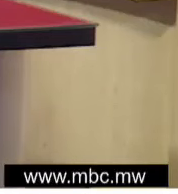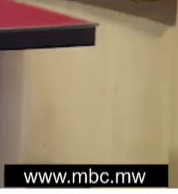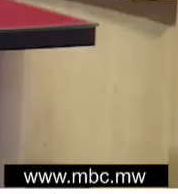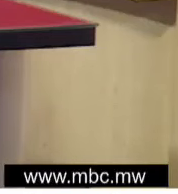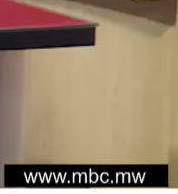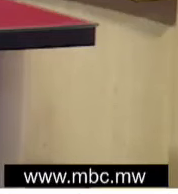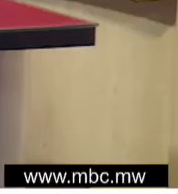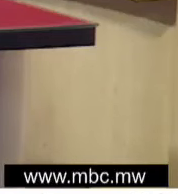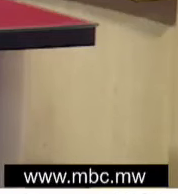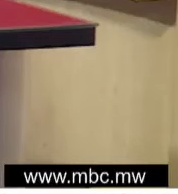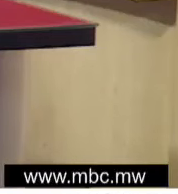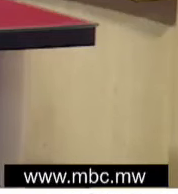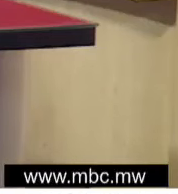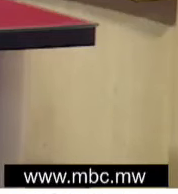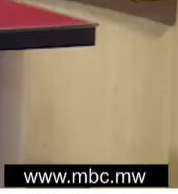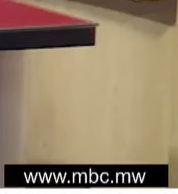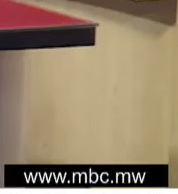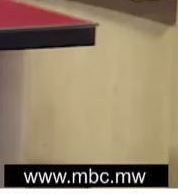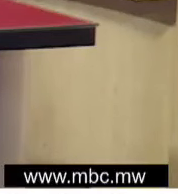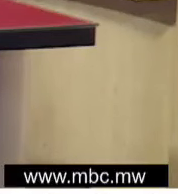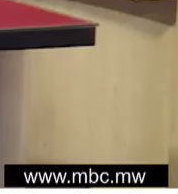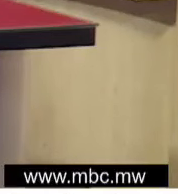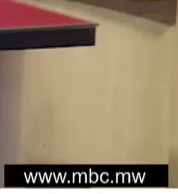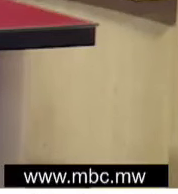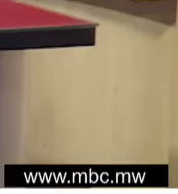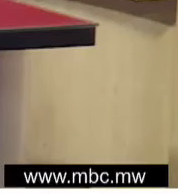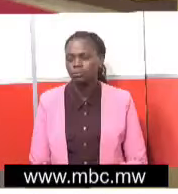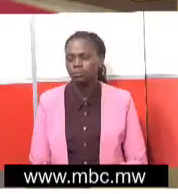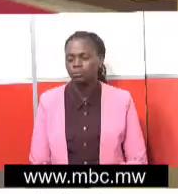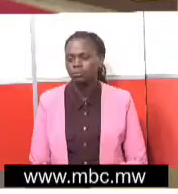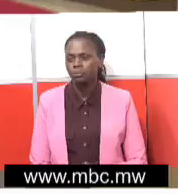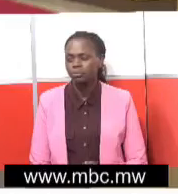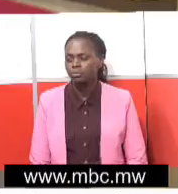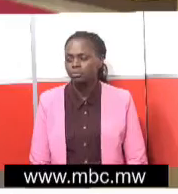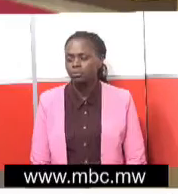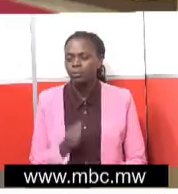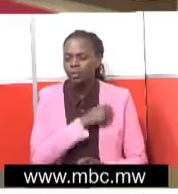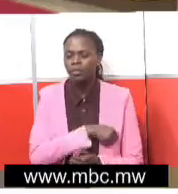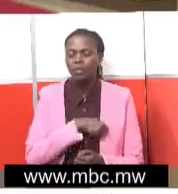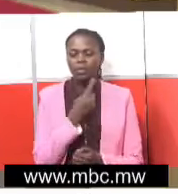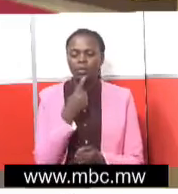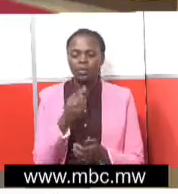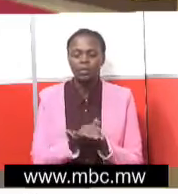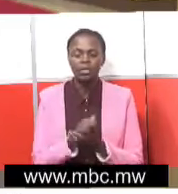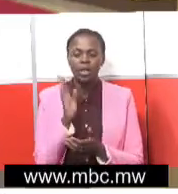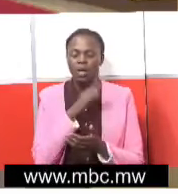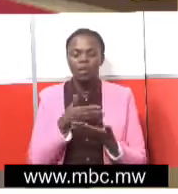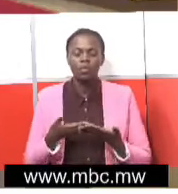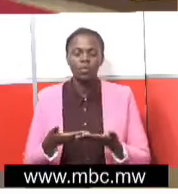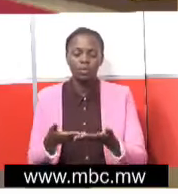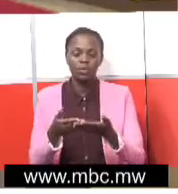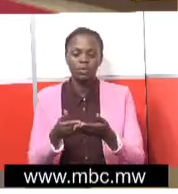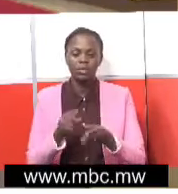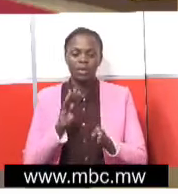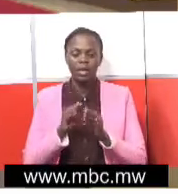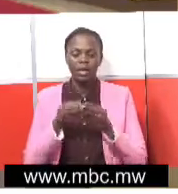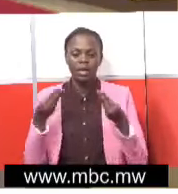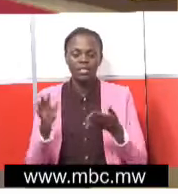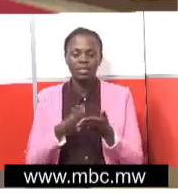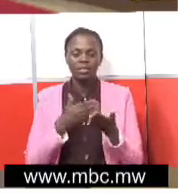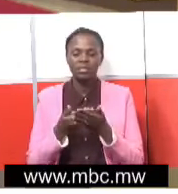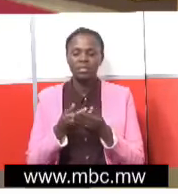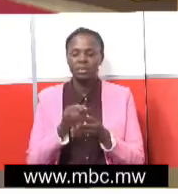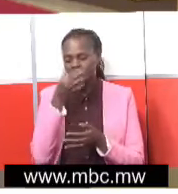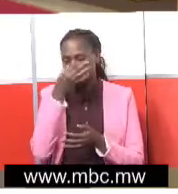komanso X. Munali ndine mese za mama komanso tipepese kuti sitinakwanitse kumaliza kupasirani nkhanizi ndi nzanga Savita